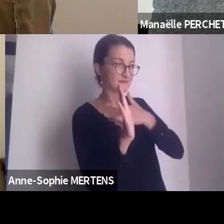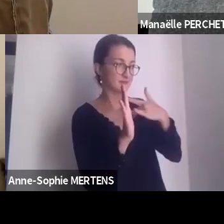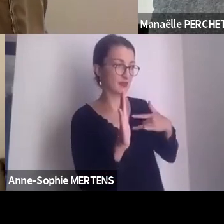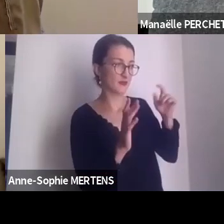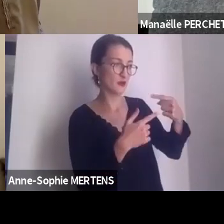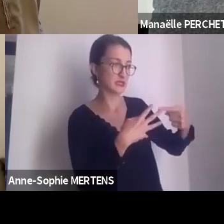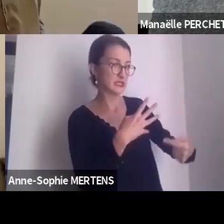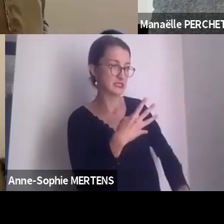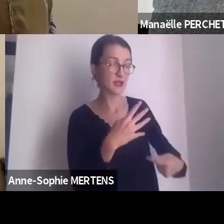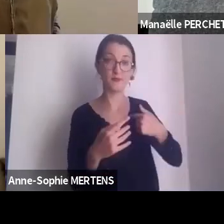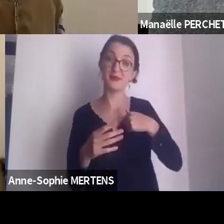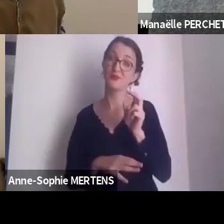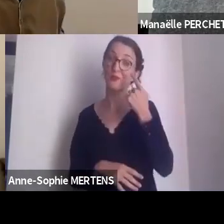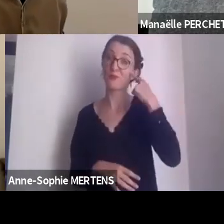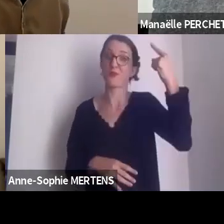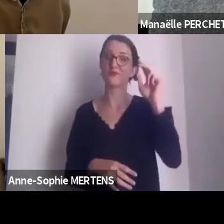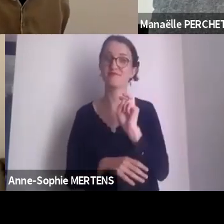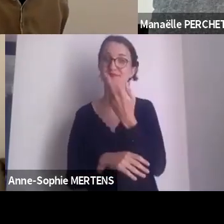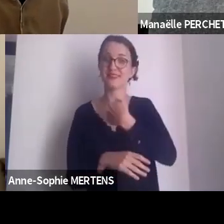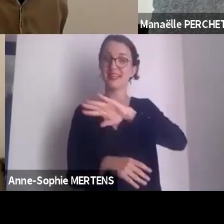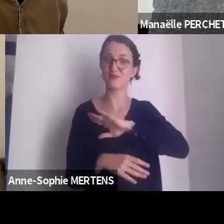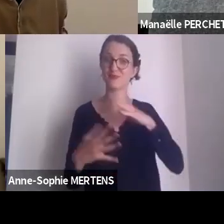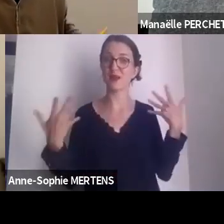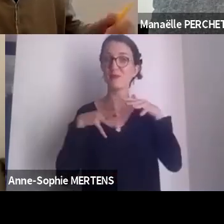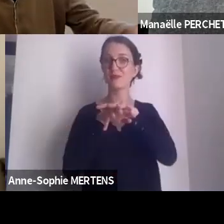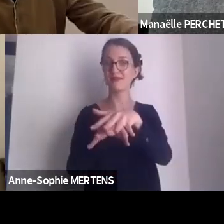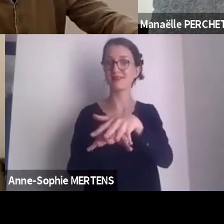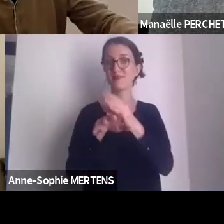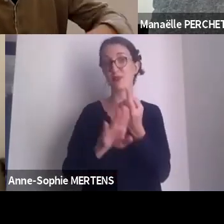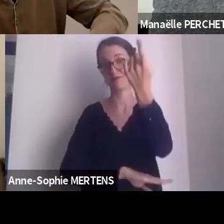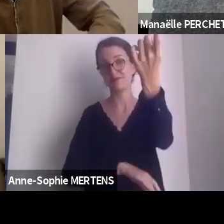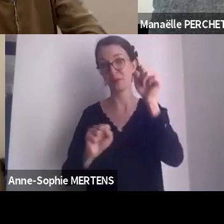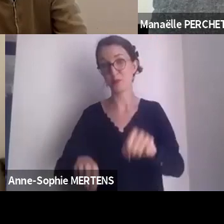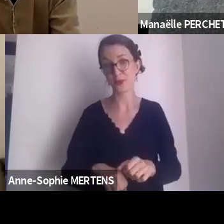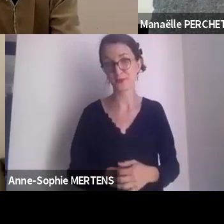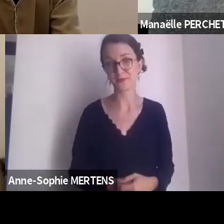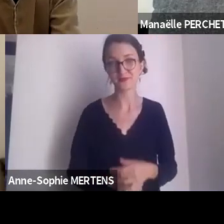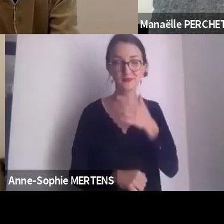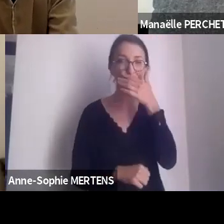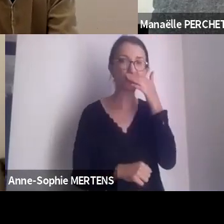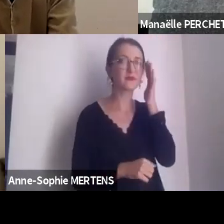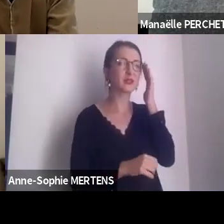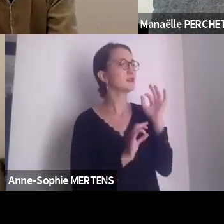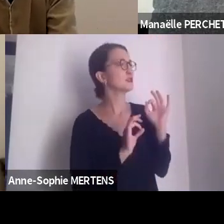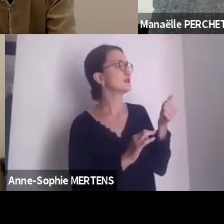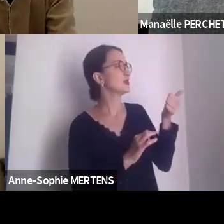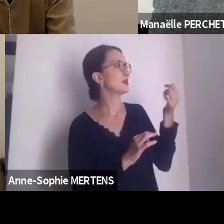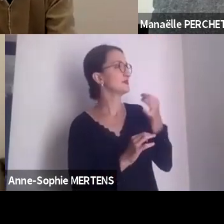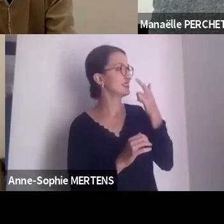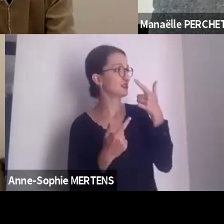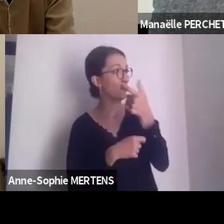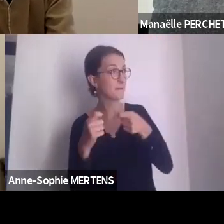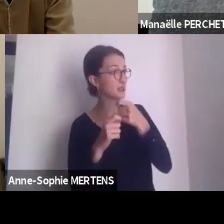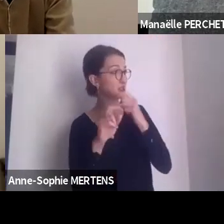durable. Super. Et justement, alors, donc, tu nous dis que ce marché, il est déjà en train de faiblir, voire de disparaître. Et du